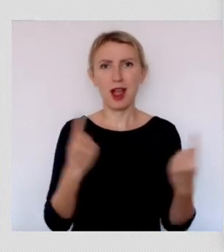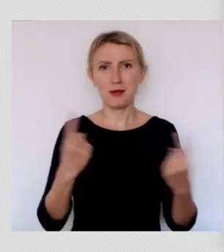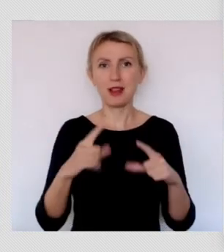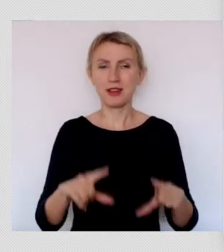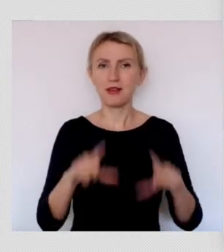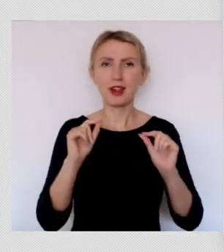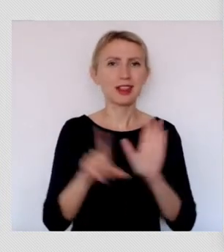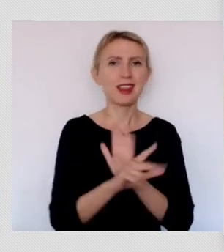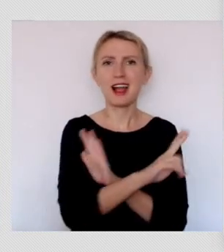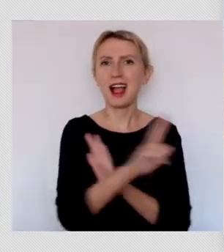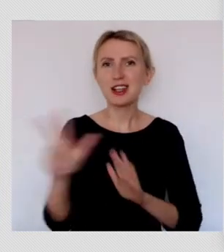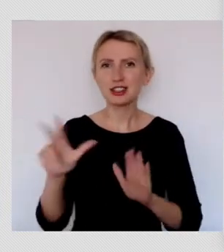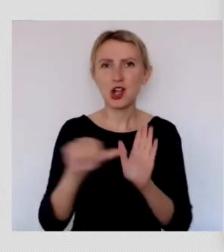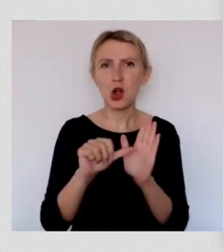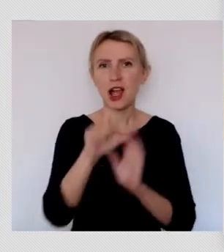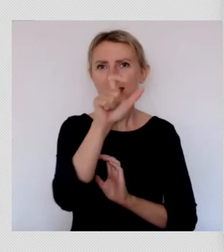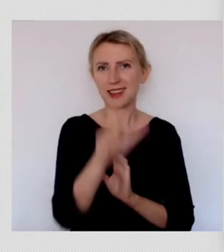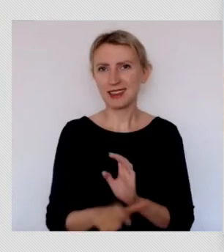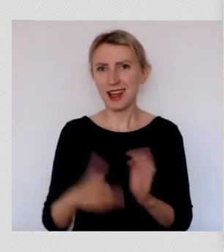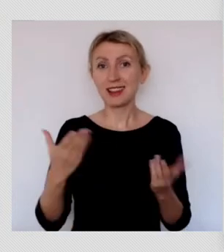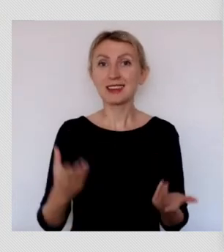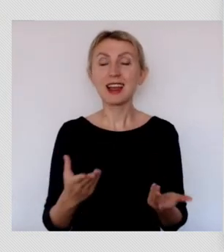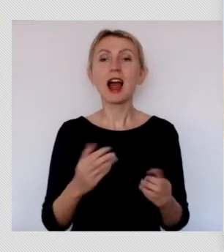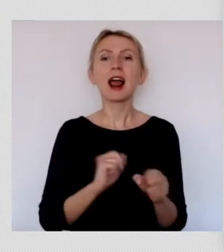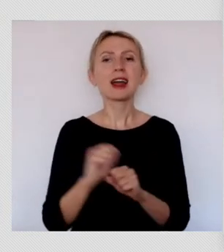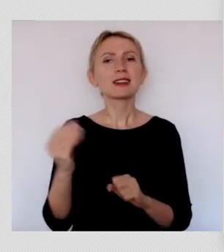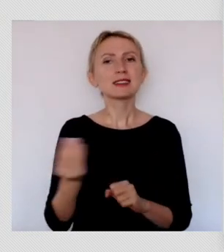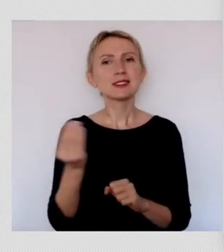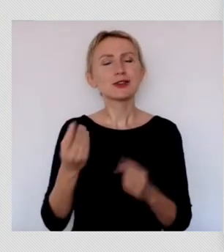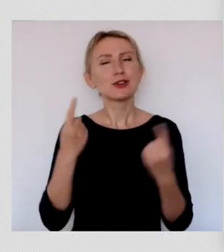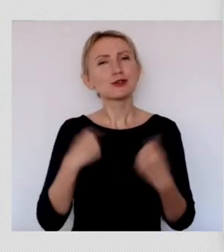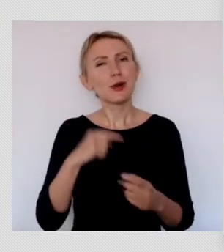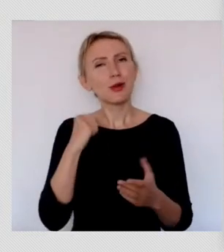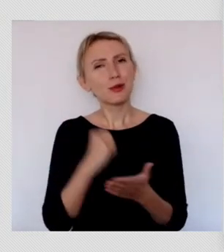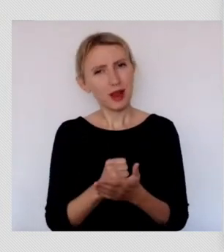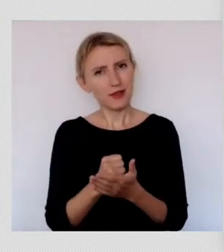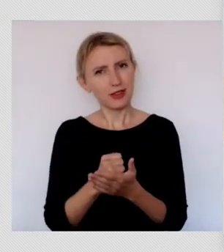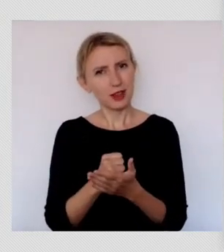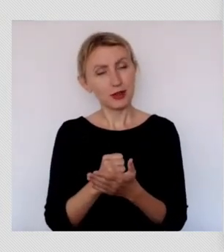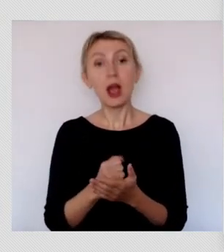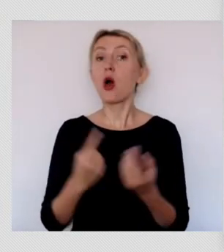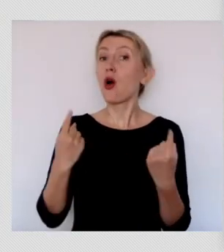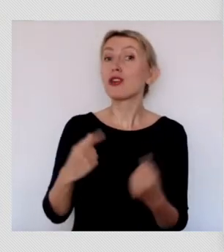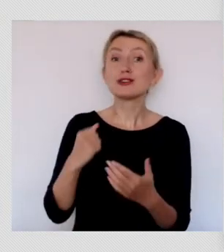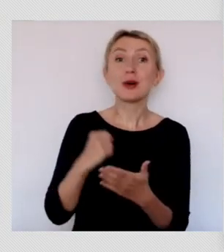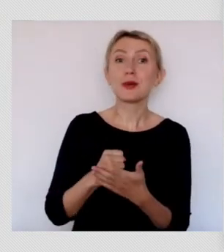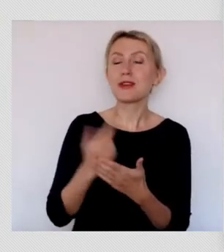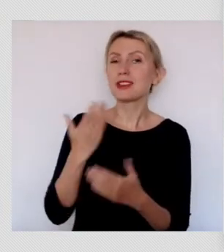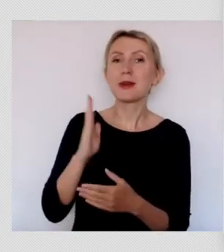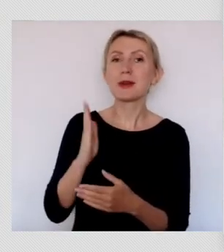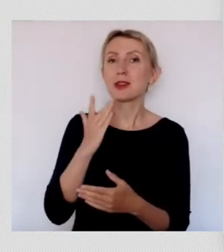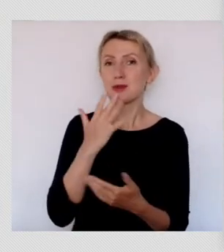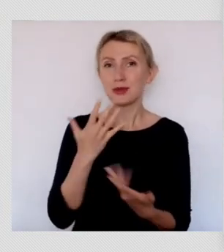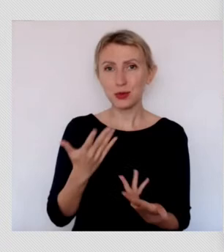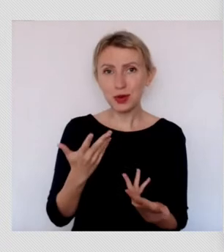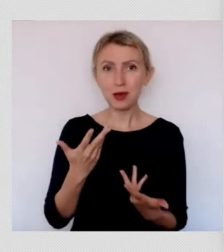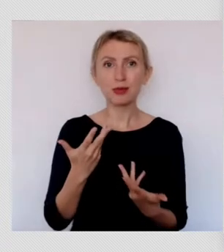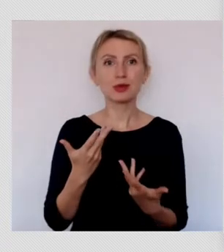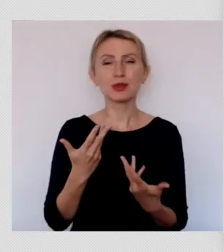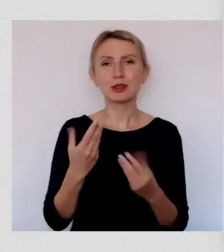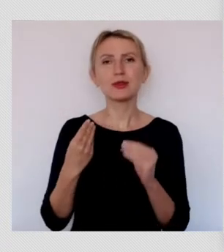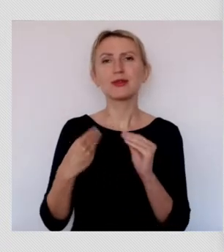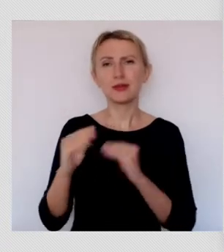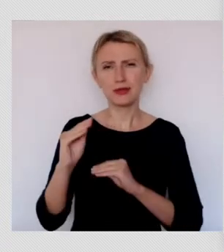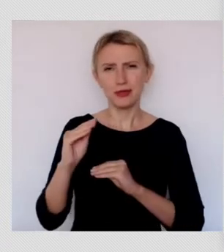dla każdego kandydata, a są jeszcze osoby prawne. I tutaj o osobach prawnych nie będę mówiła, ponieważ jest to szeroko